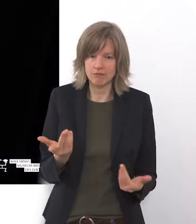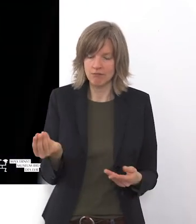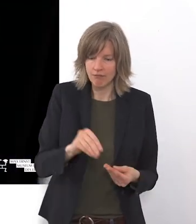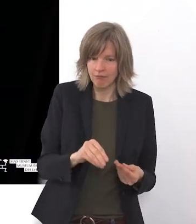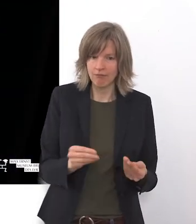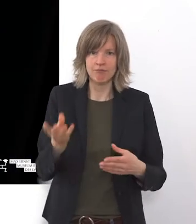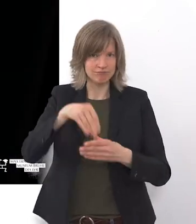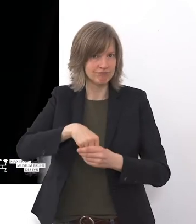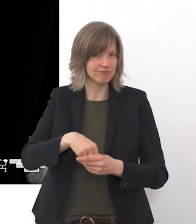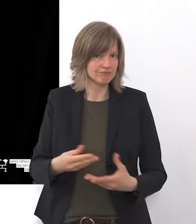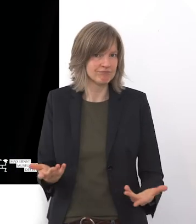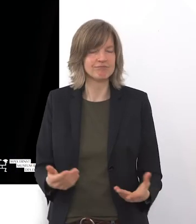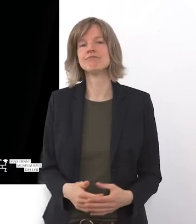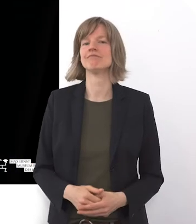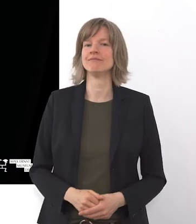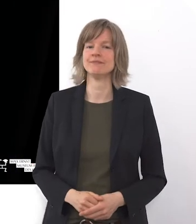integrieren.